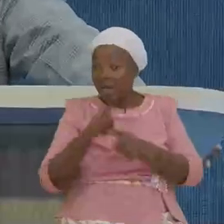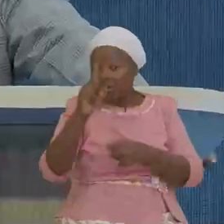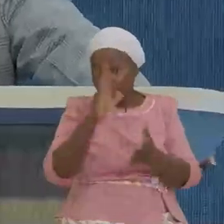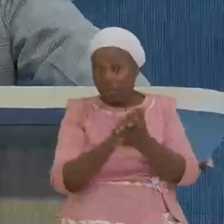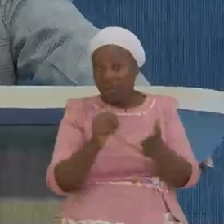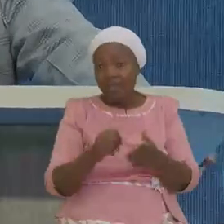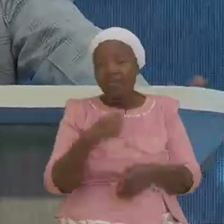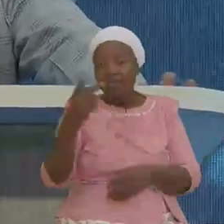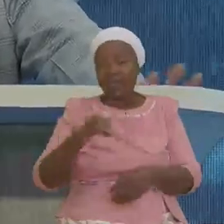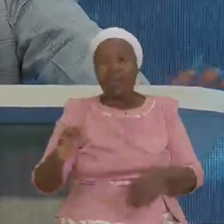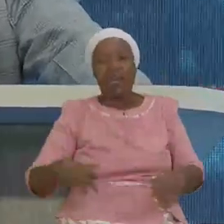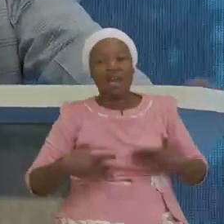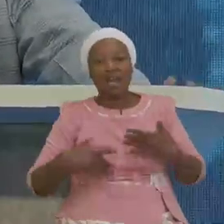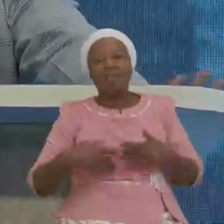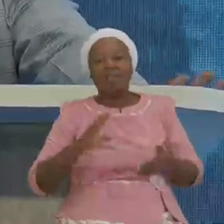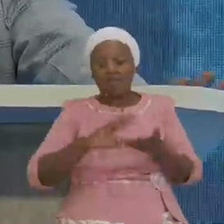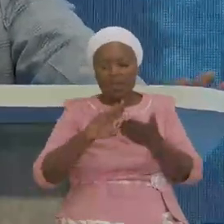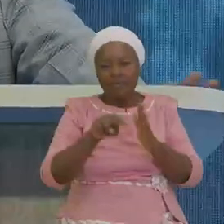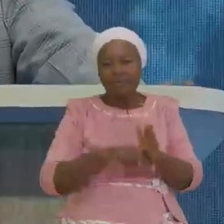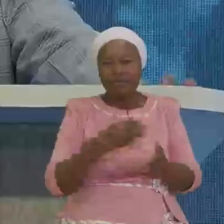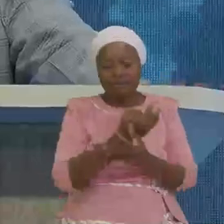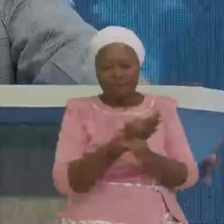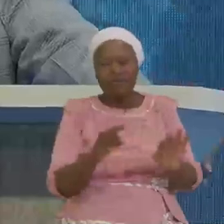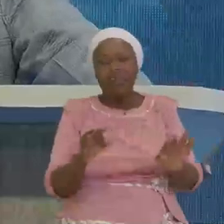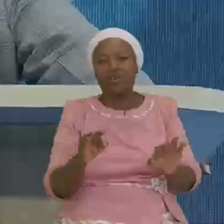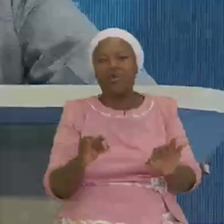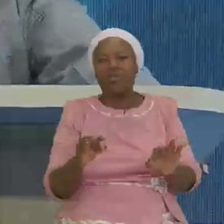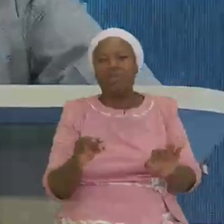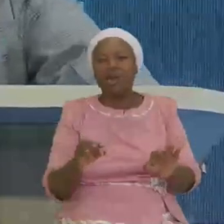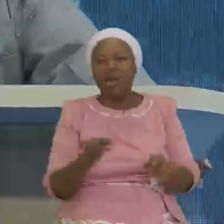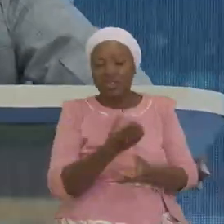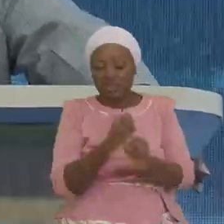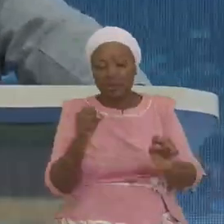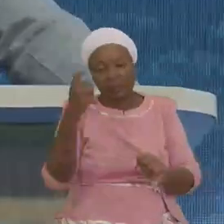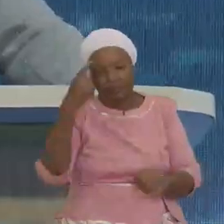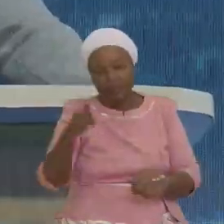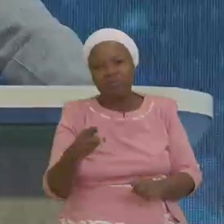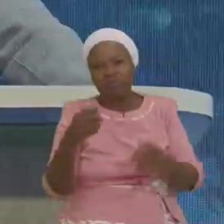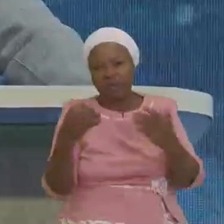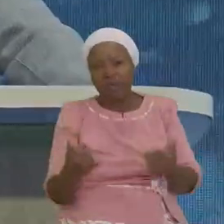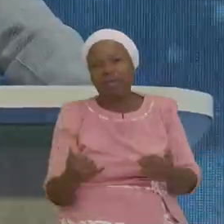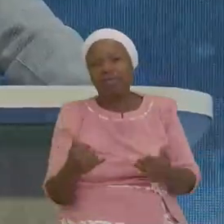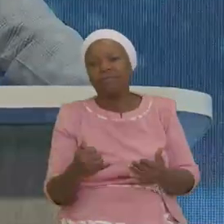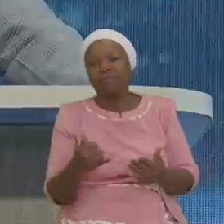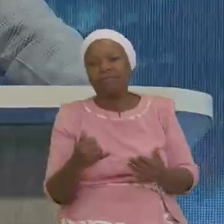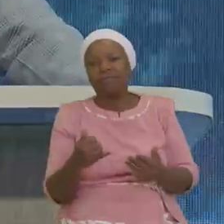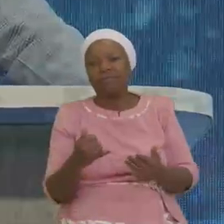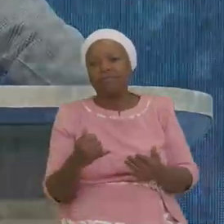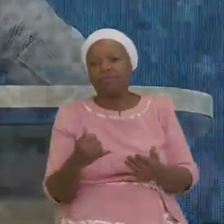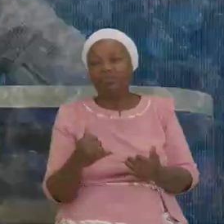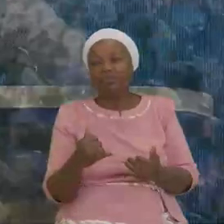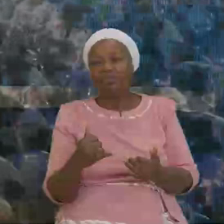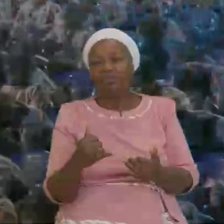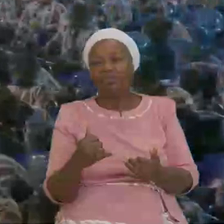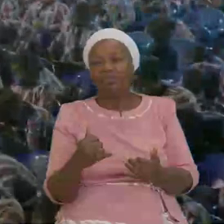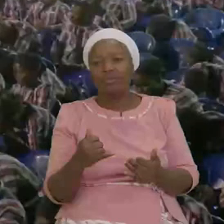Je crois, et comme tu crois, la vie éternelle, le pardon, la